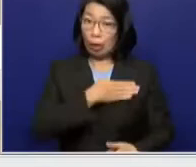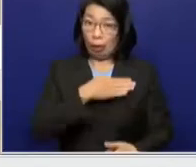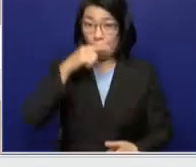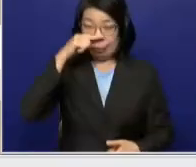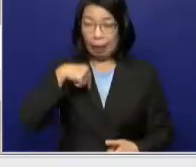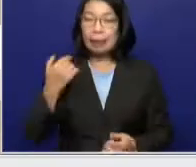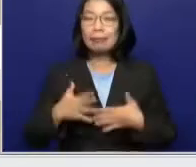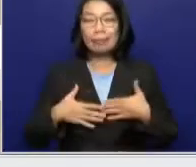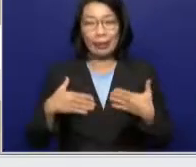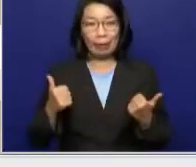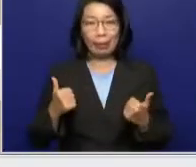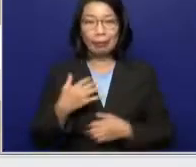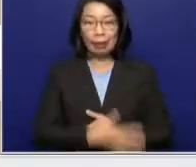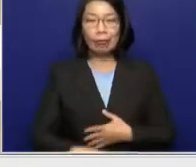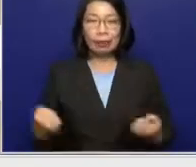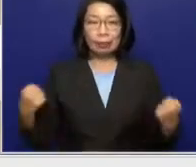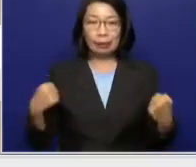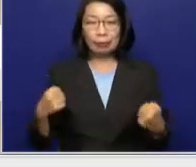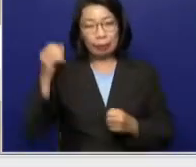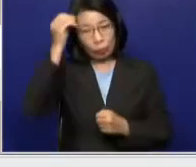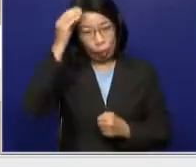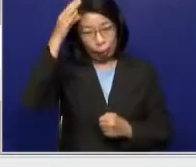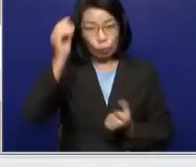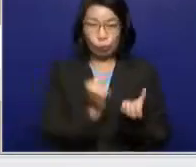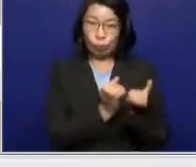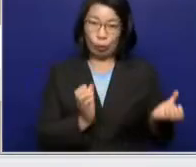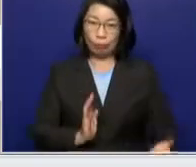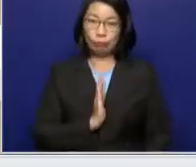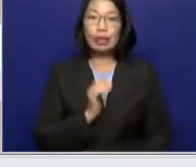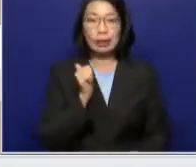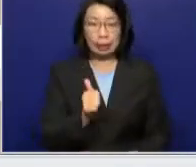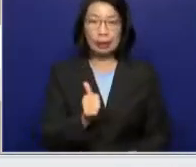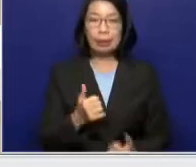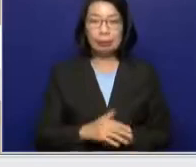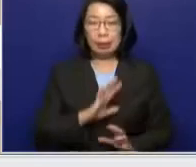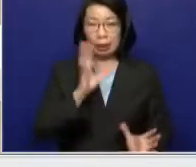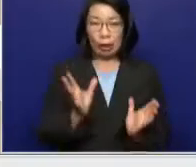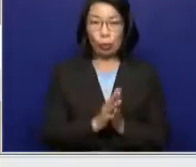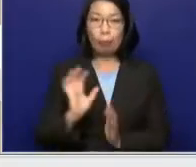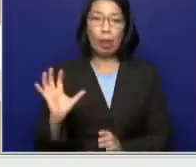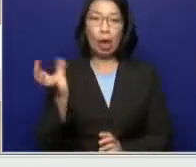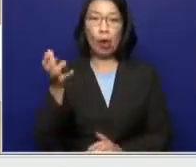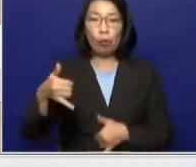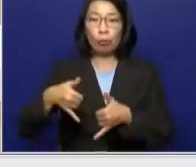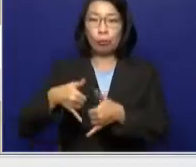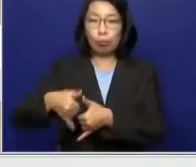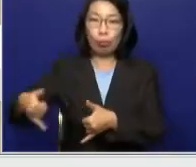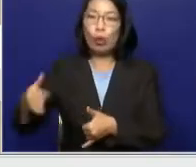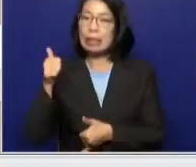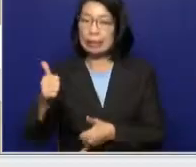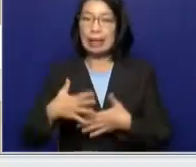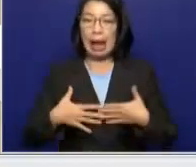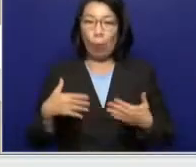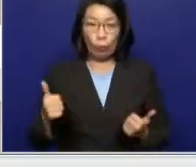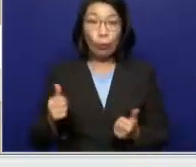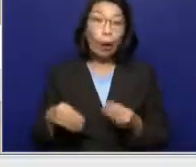ความสุขสุขภาพแข็งแรงมีความรู้คู่คุณธรรมและเป็นพลโรคที่มีคุณภาพมีความสุขนะครับเ